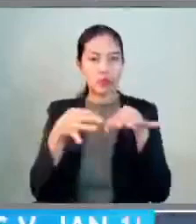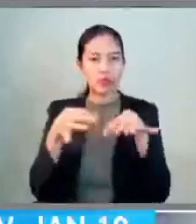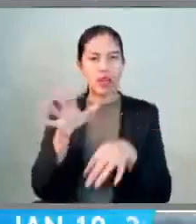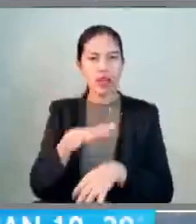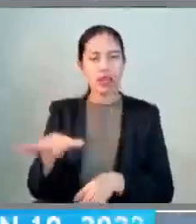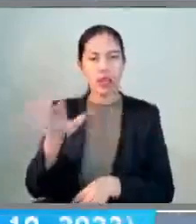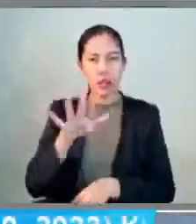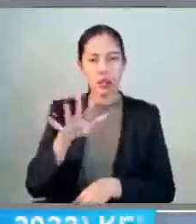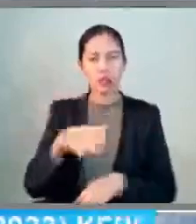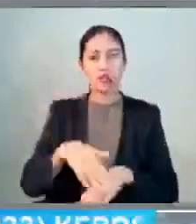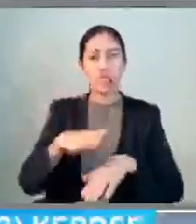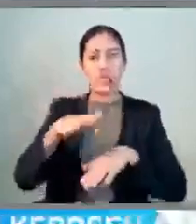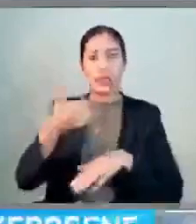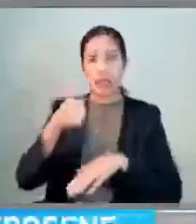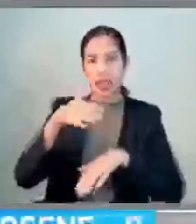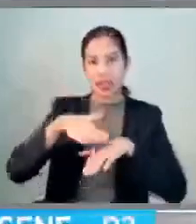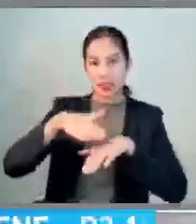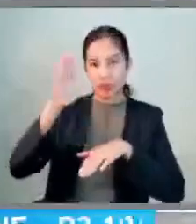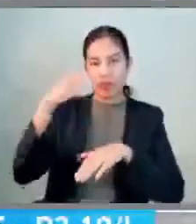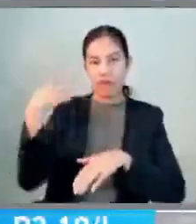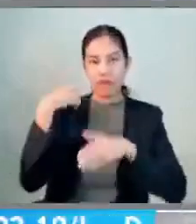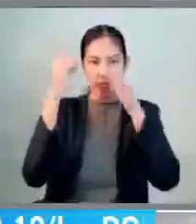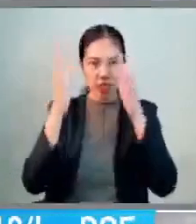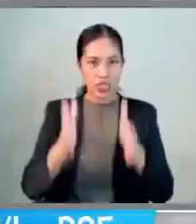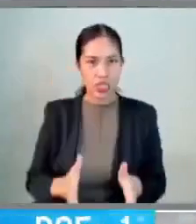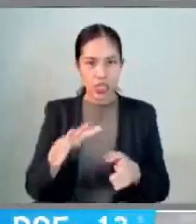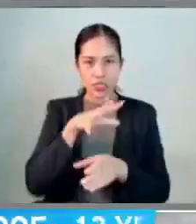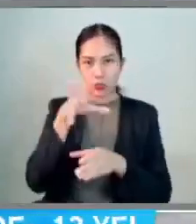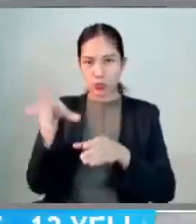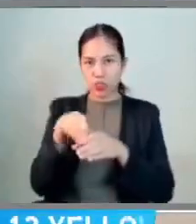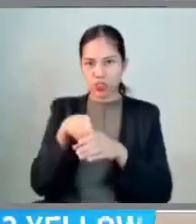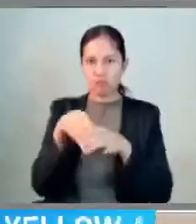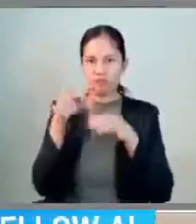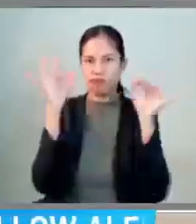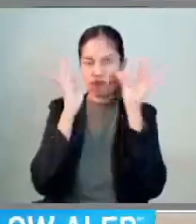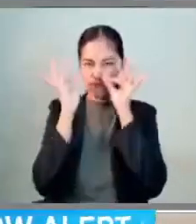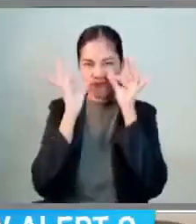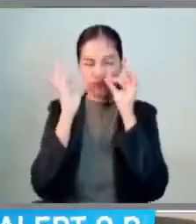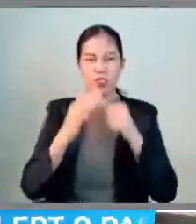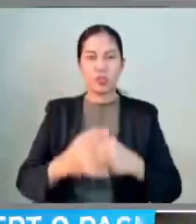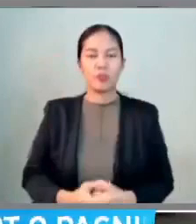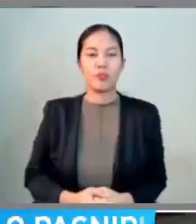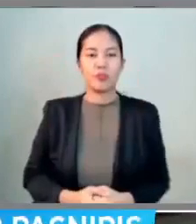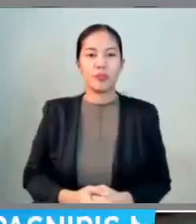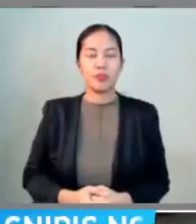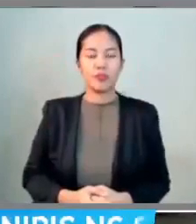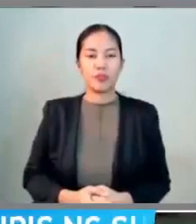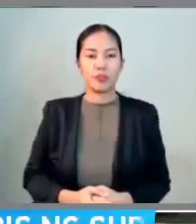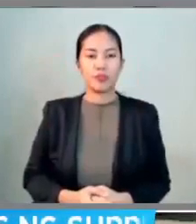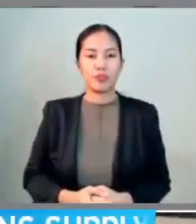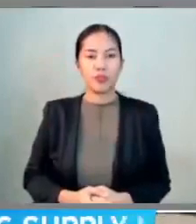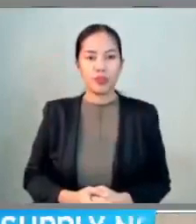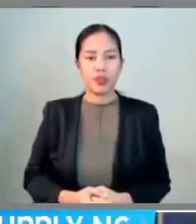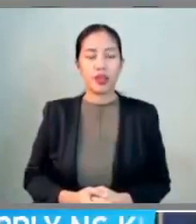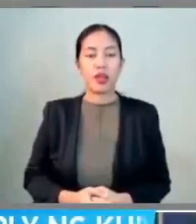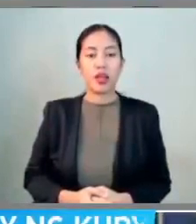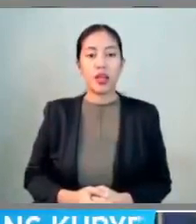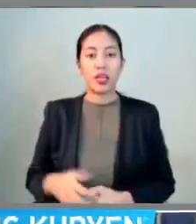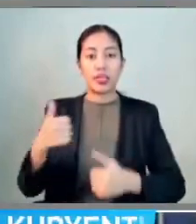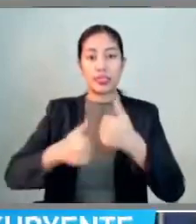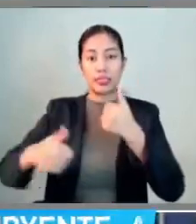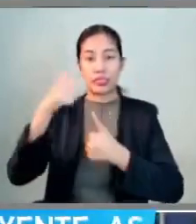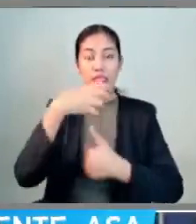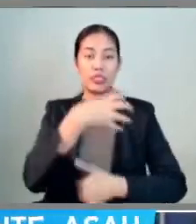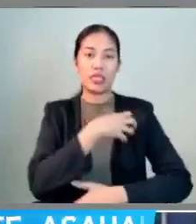mga opisyal na di umano nga ay sangkot sa illegal na droga. Ayon kay PNP Chief Rodolfo Azurin Jr., sinusort out pa ng